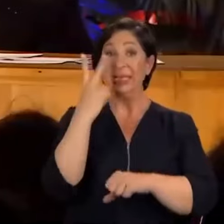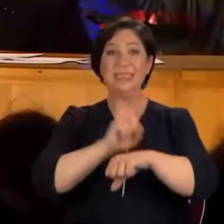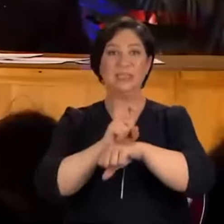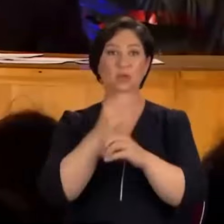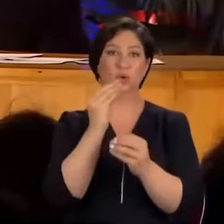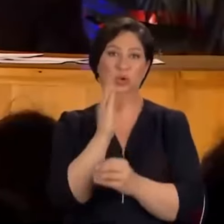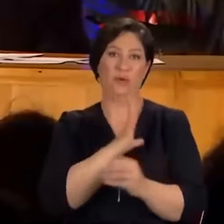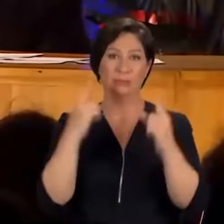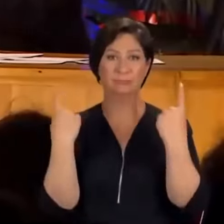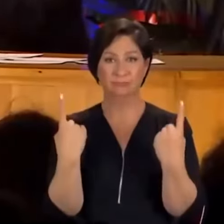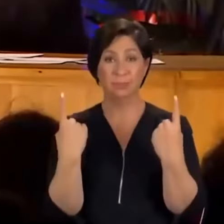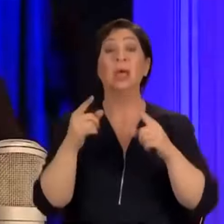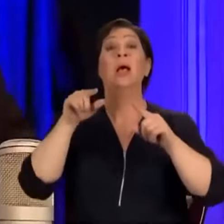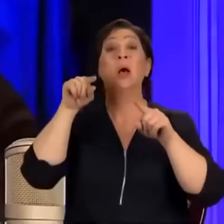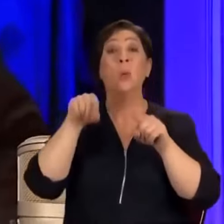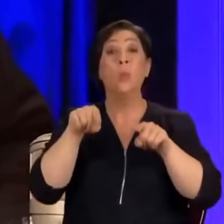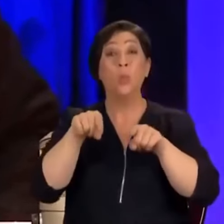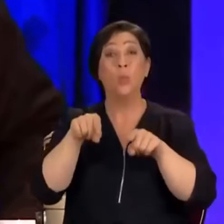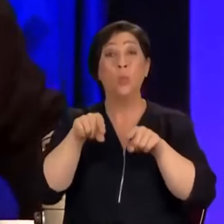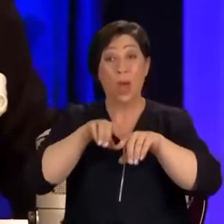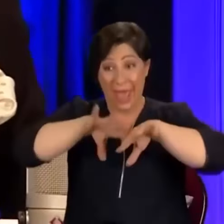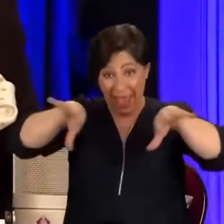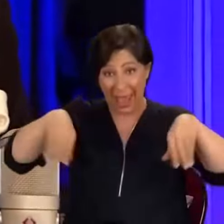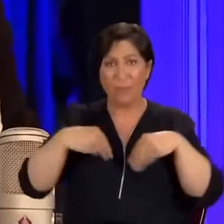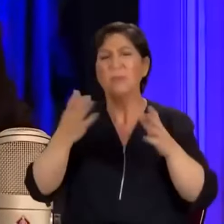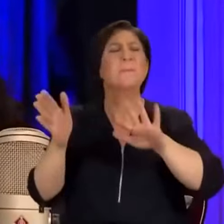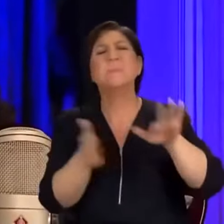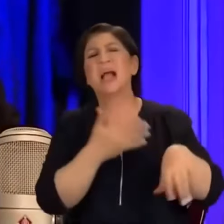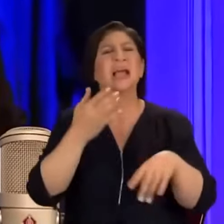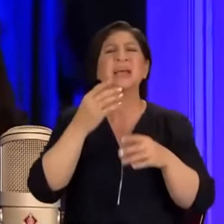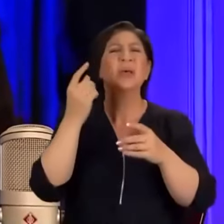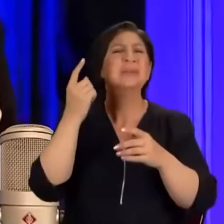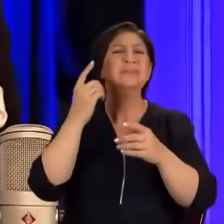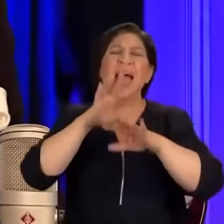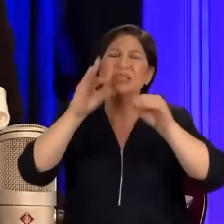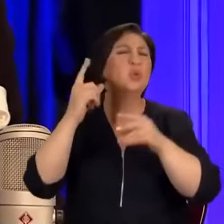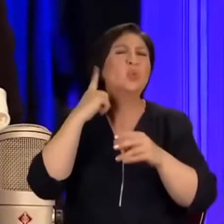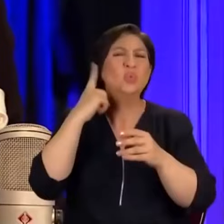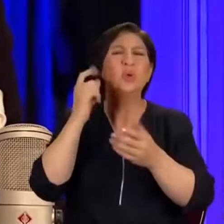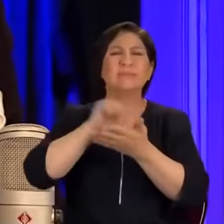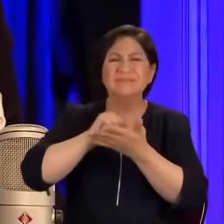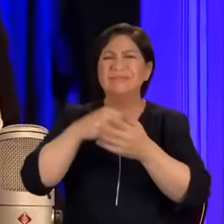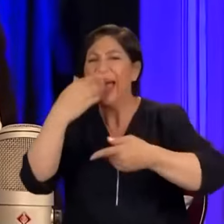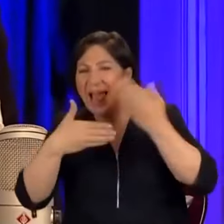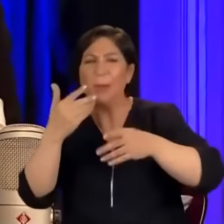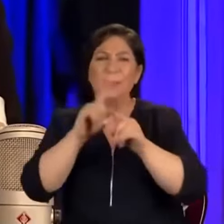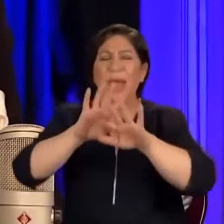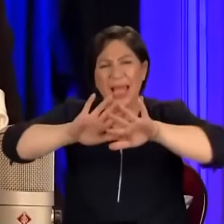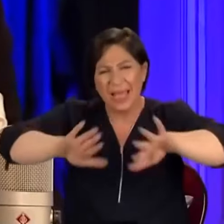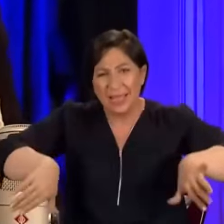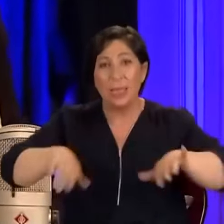çocuk var ve hepimiz yani bırak magazini falan filan her şeyi Bütün bunların konuşulmasına ama